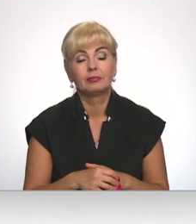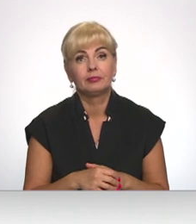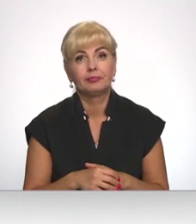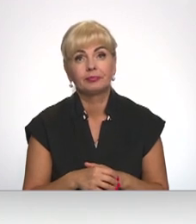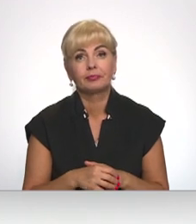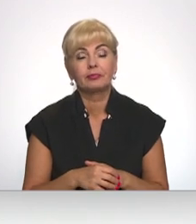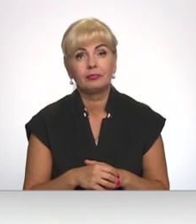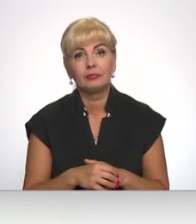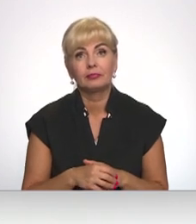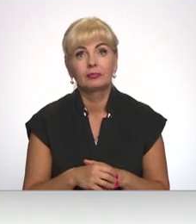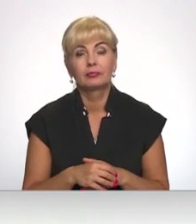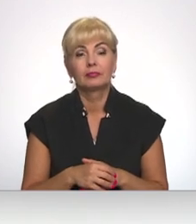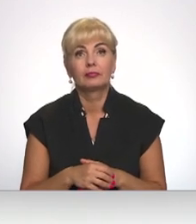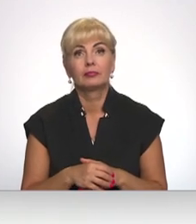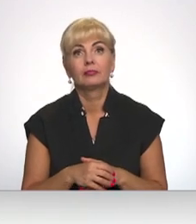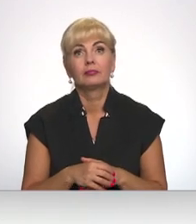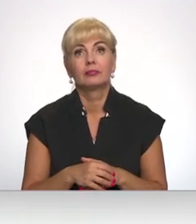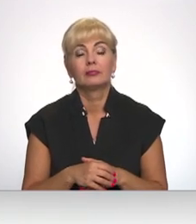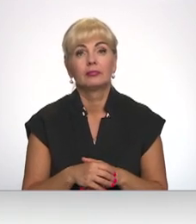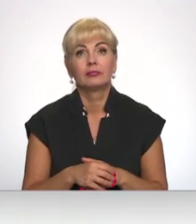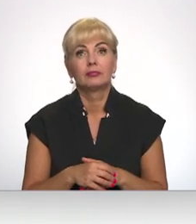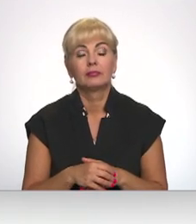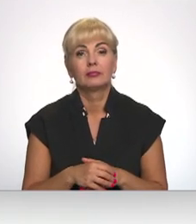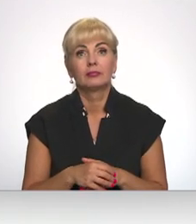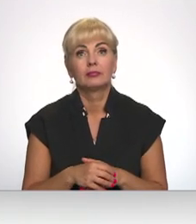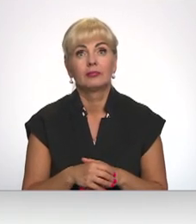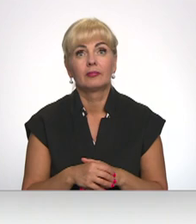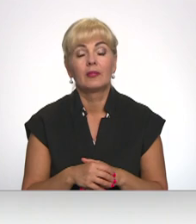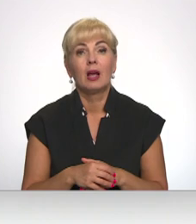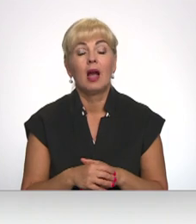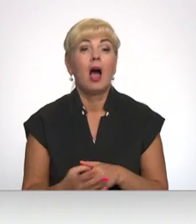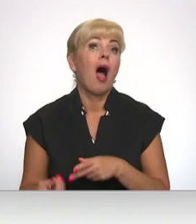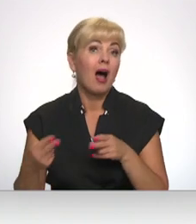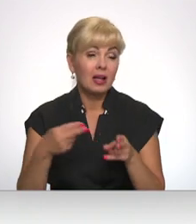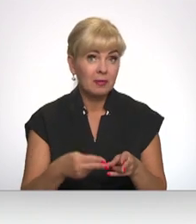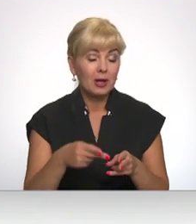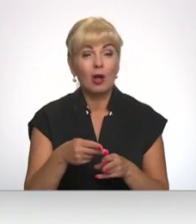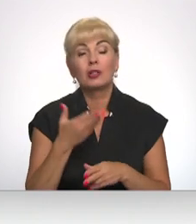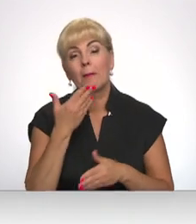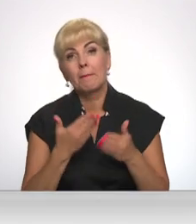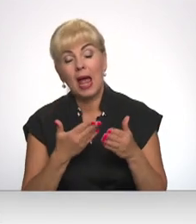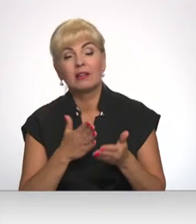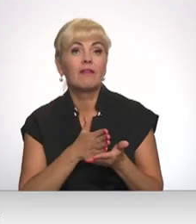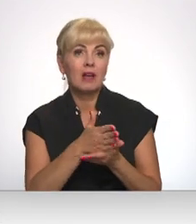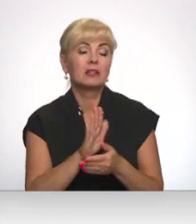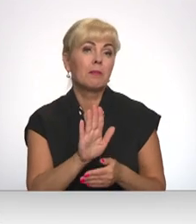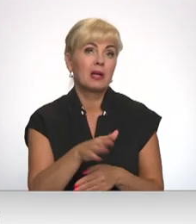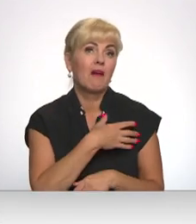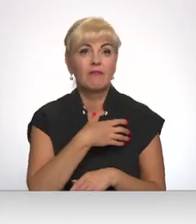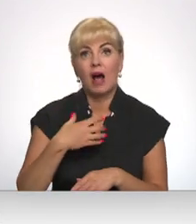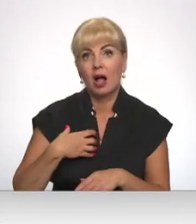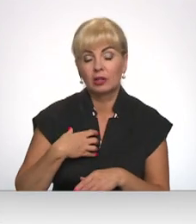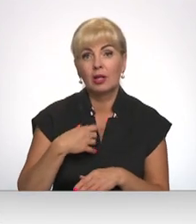abrācīt sāk plējātēļam ļūdiem Latvijā. Kad mēs šurp atbraucām, mēs mēģinājām vērsties pie valdības,